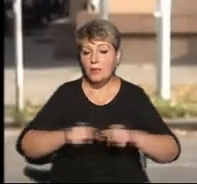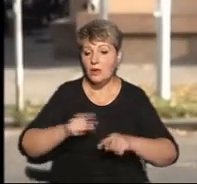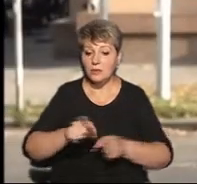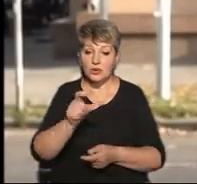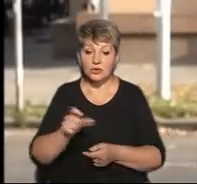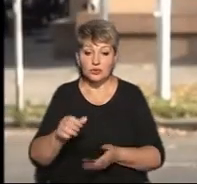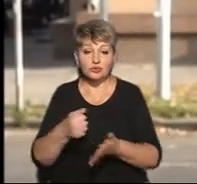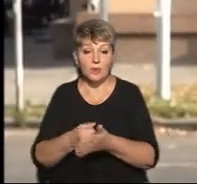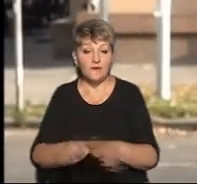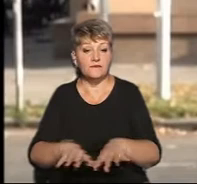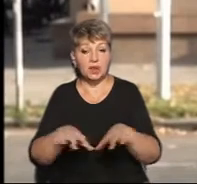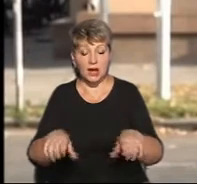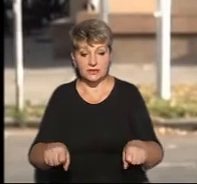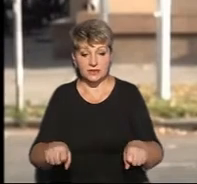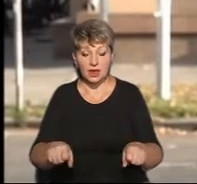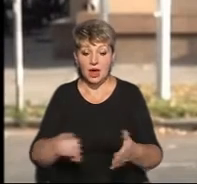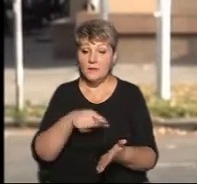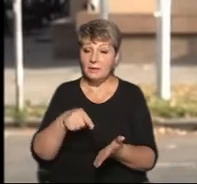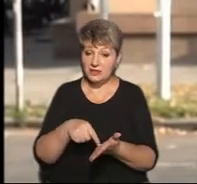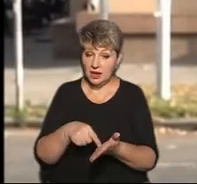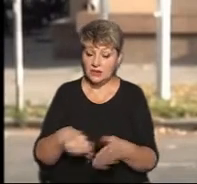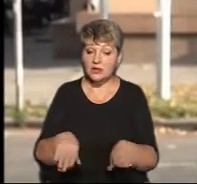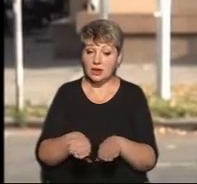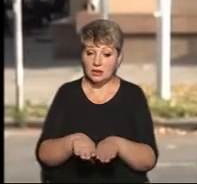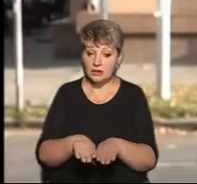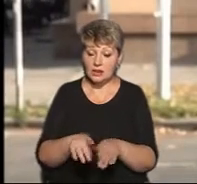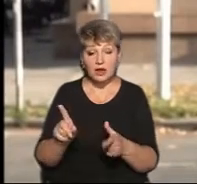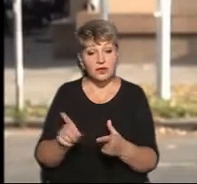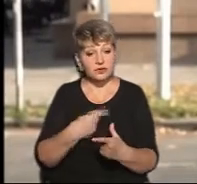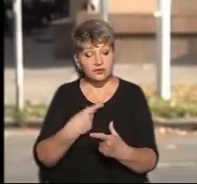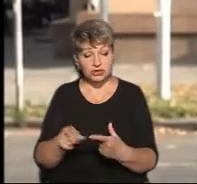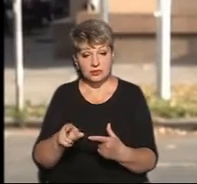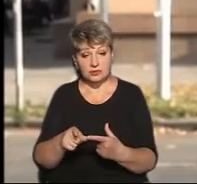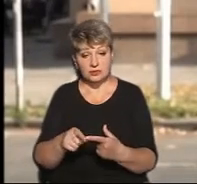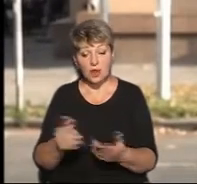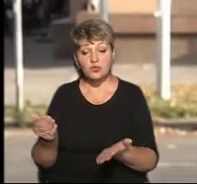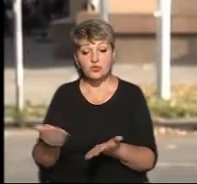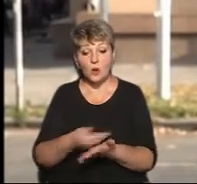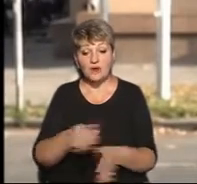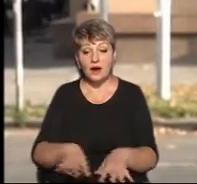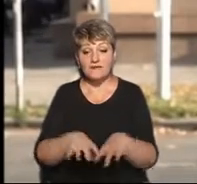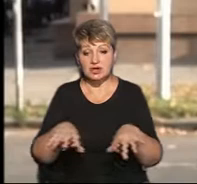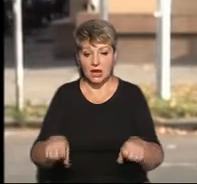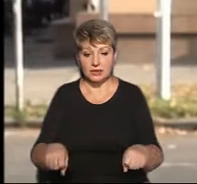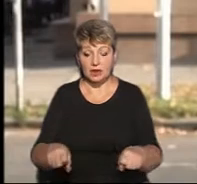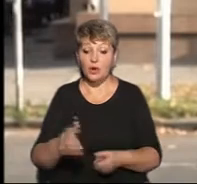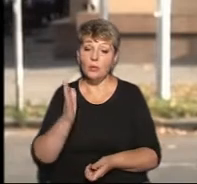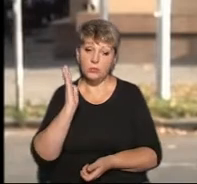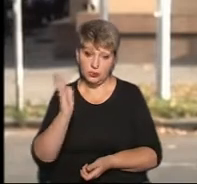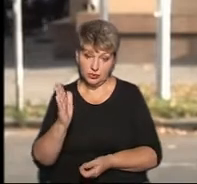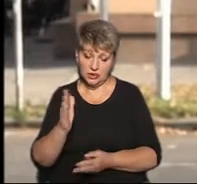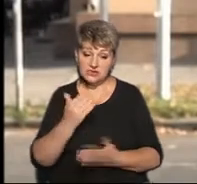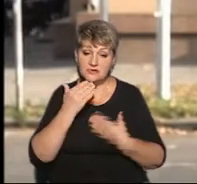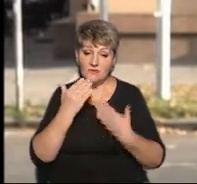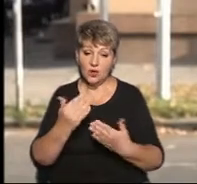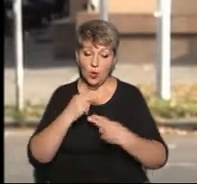до влади. То питання таким чином, чи нова влада буде